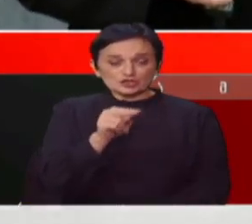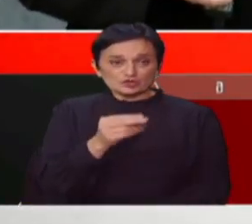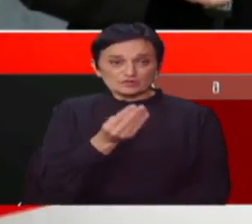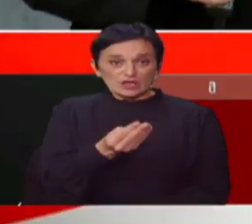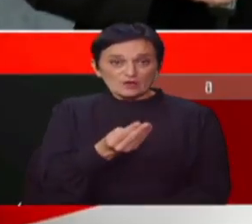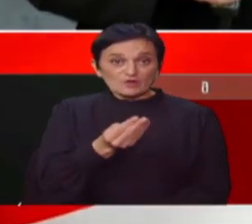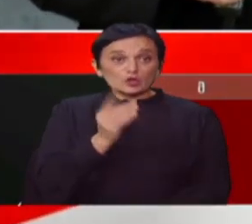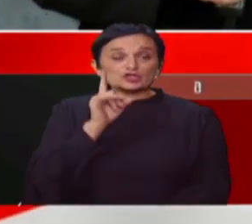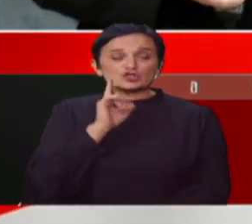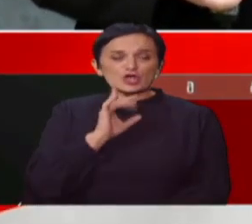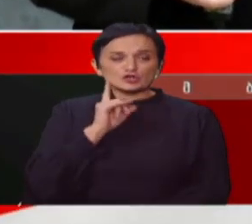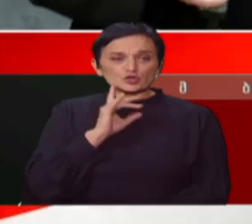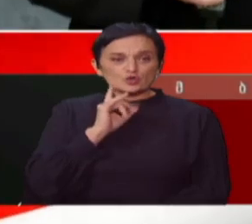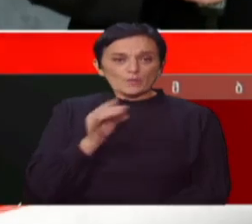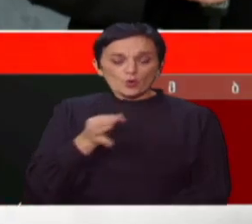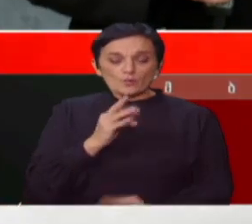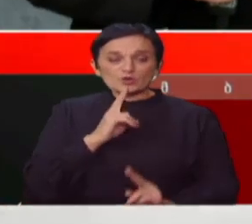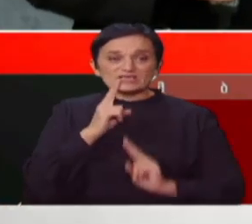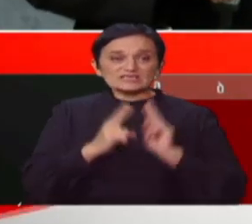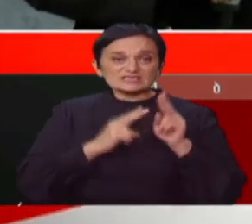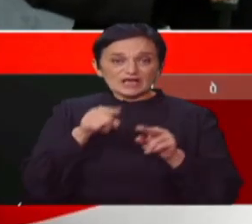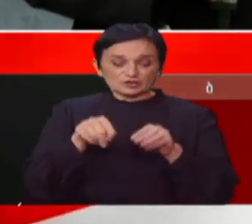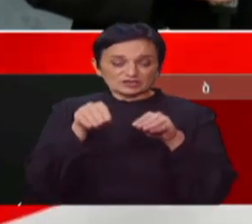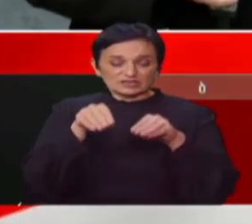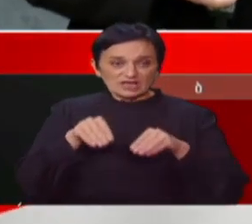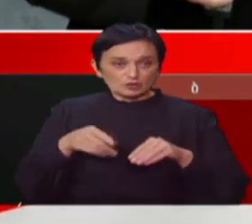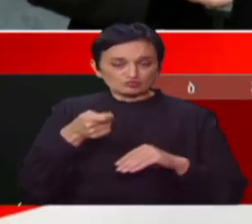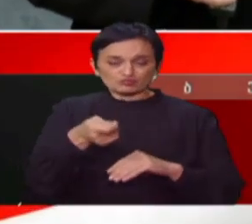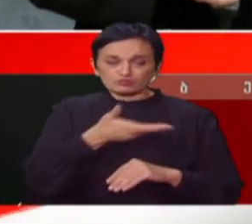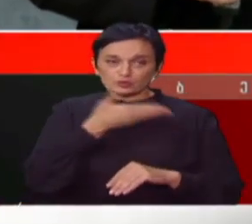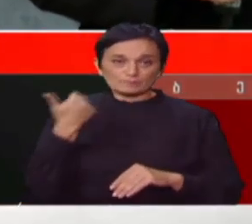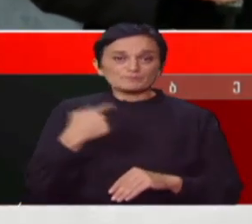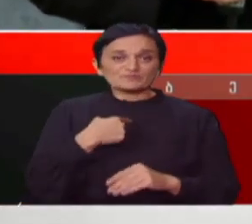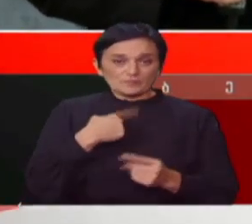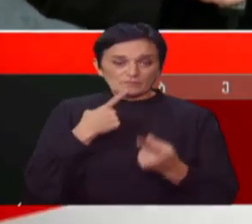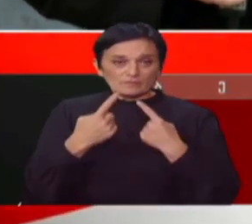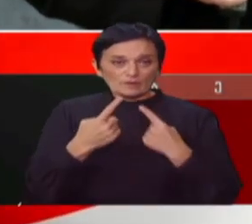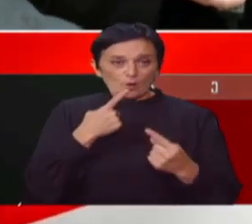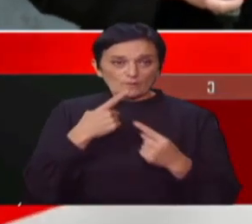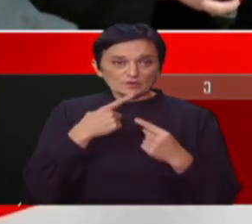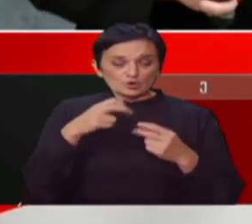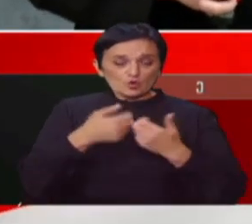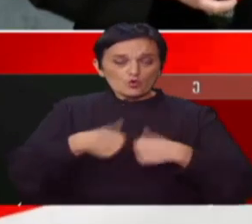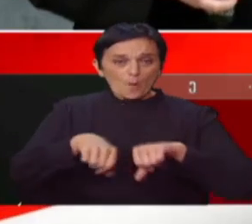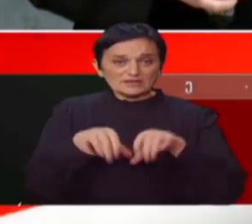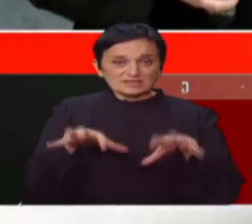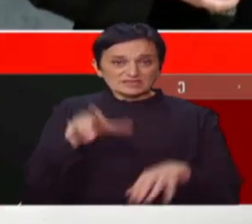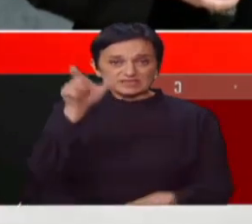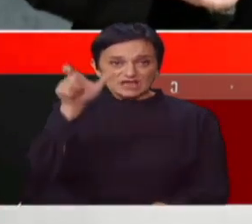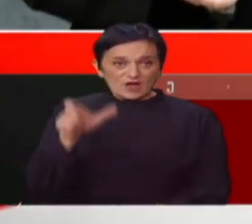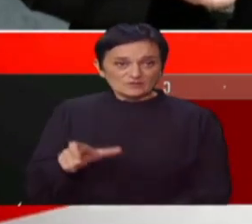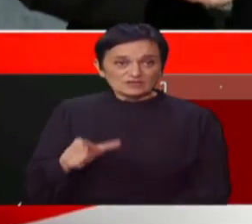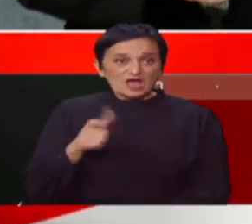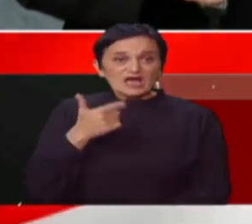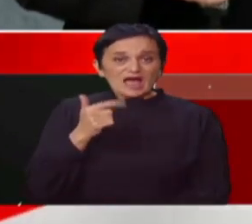მასზე, თუმცა ჯერჯერობით უბანზე საჩივარი დაწერილი არ არის. ჩვენ ვესაუბრეთ, რა თქმა უნდა, საოლქო საარჩევნო კომისიის თავმჯდომარეს